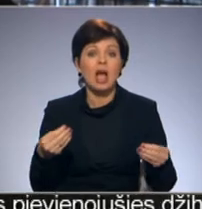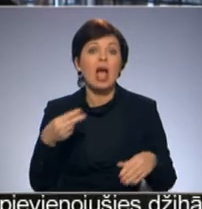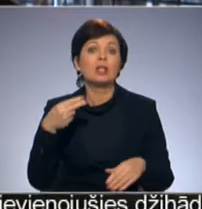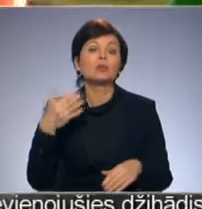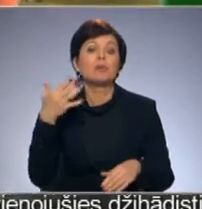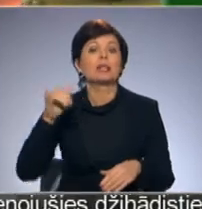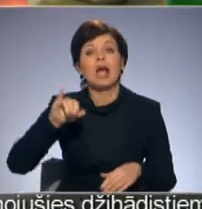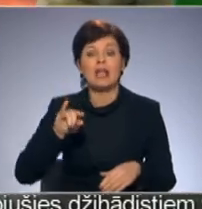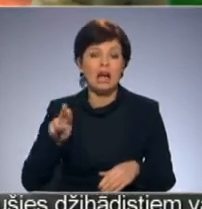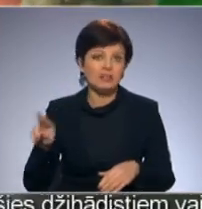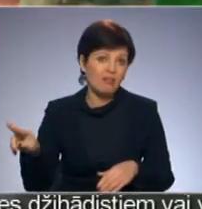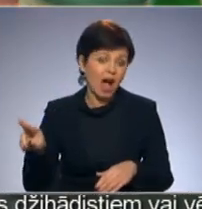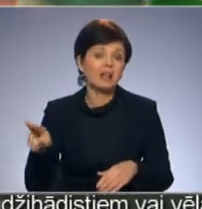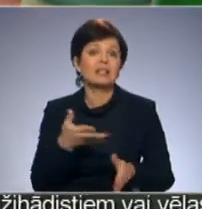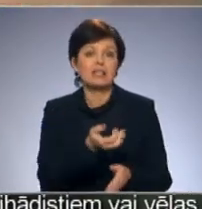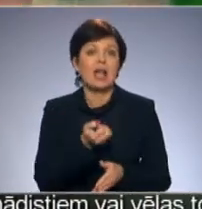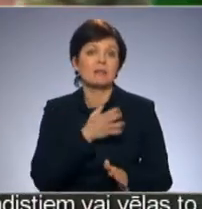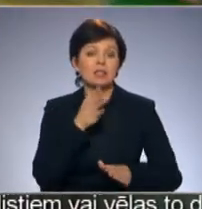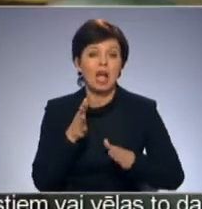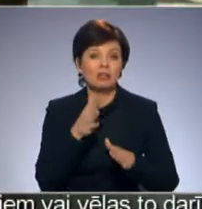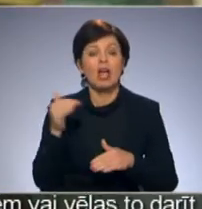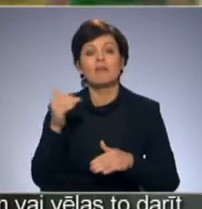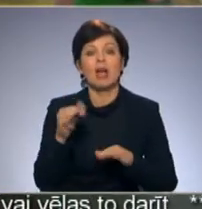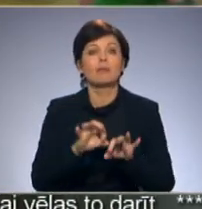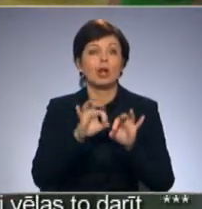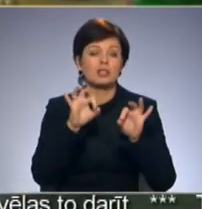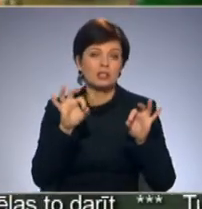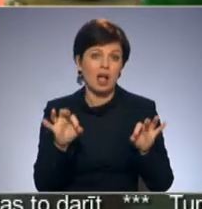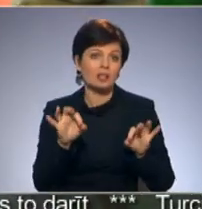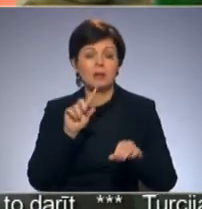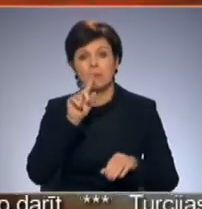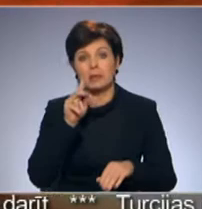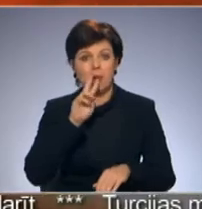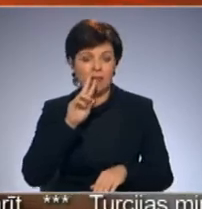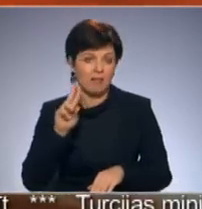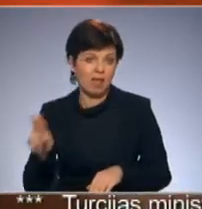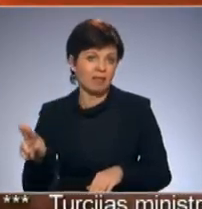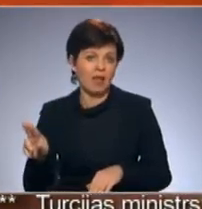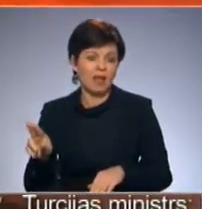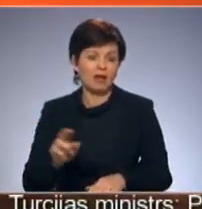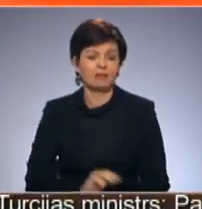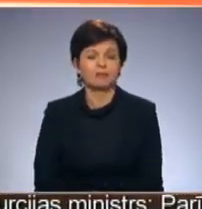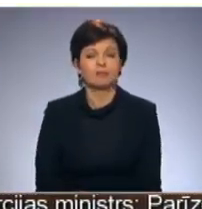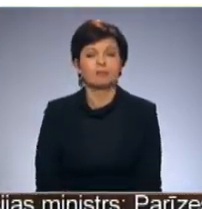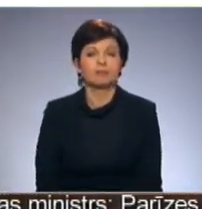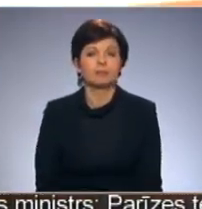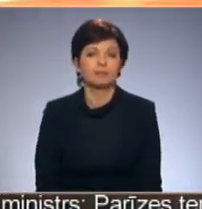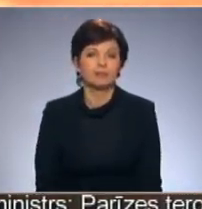25. Janvārī saņems sagatavis, darbu atsāks februāra pirmajā nedēļā. Laura Dreziņa, Elvīs Puķevits, TV Kurzeme.